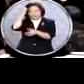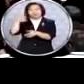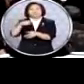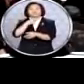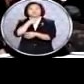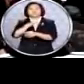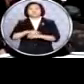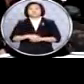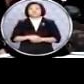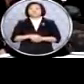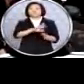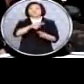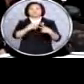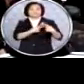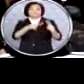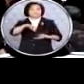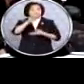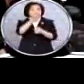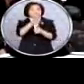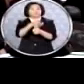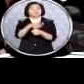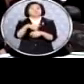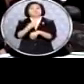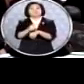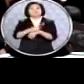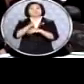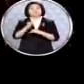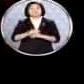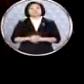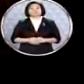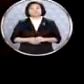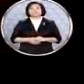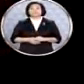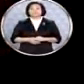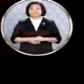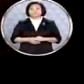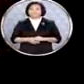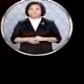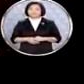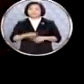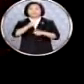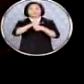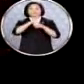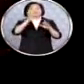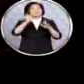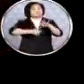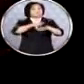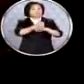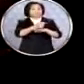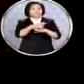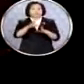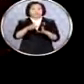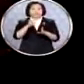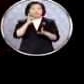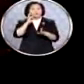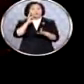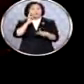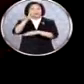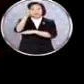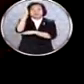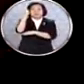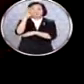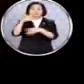请蔡英文女士提问，时间是1分钟。 谢谢。马总统，您上任以后快速地拉近了政府